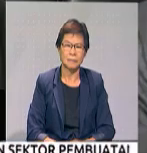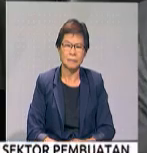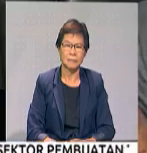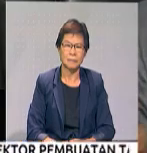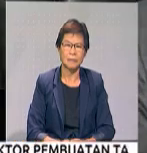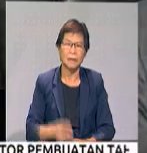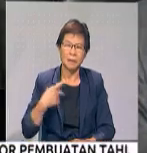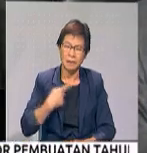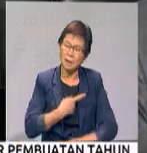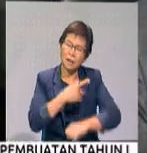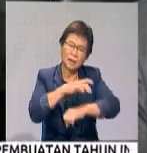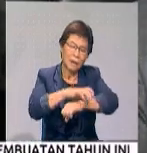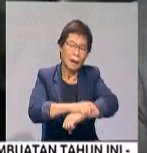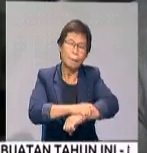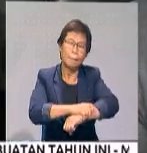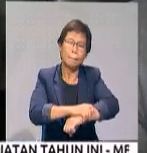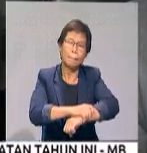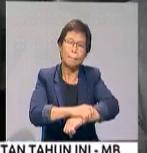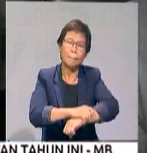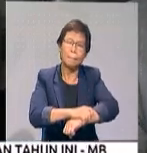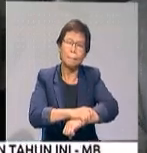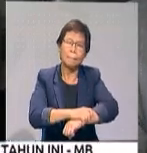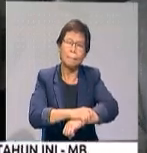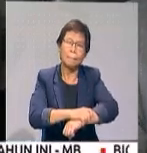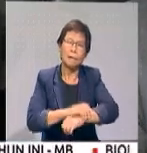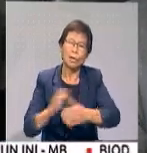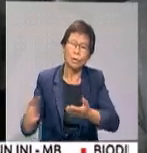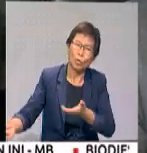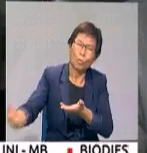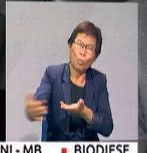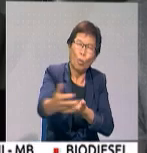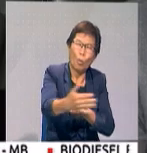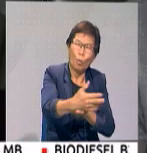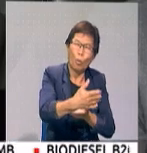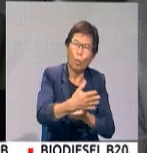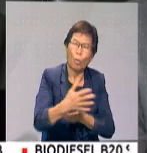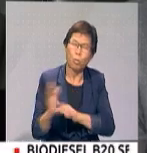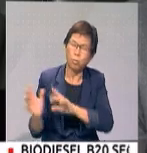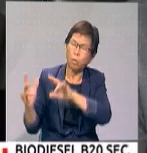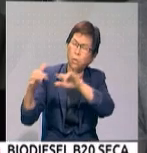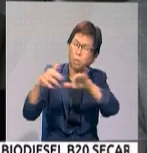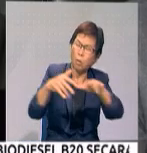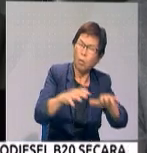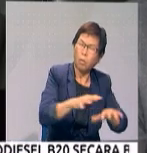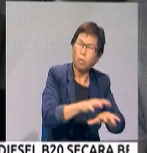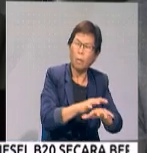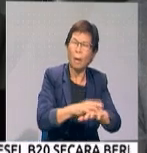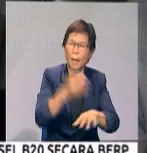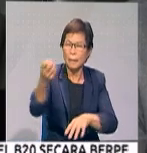Kita tangkap, dia tangkap, kita kumpul banyak-banyak. So please make sure lah, kita